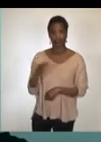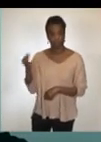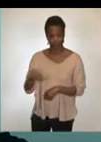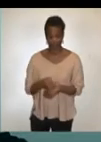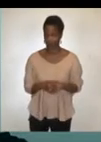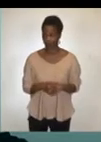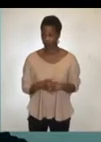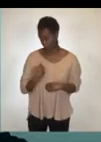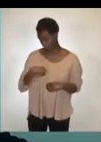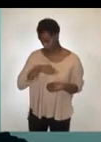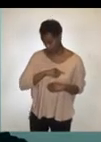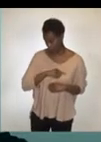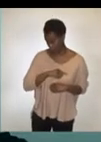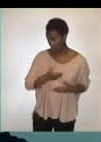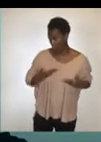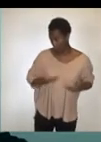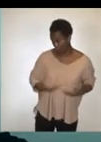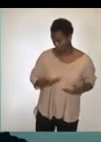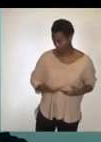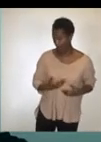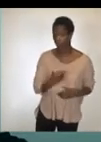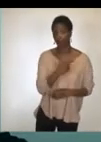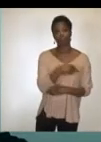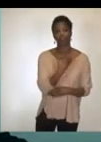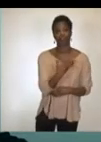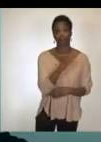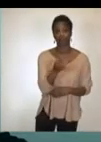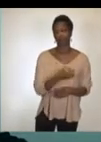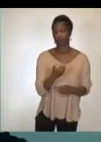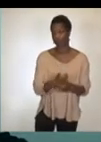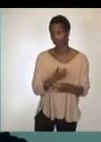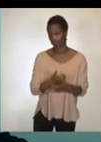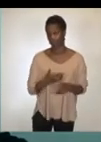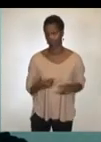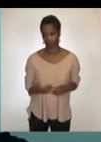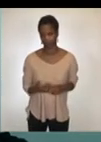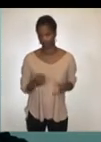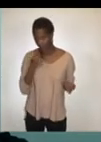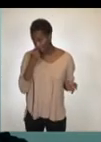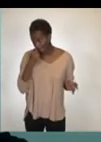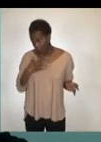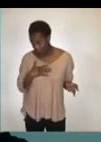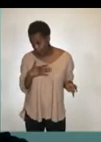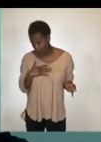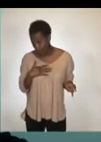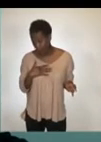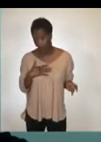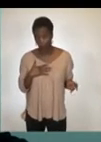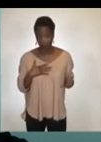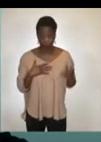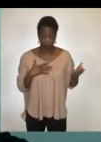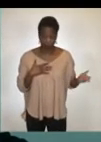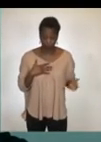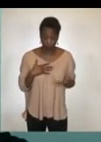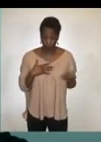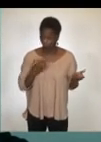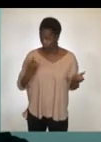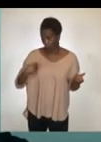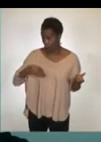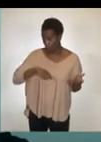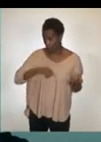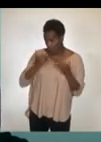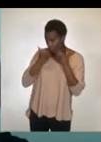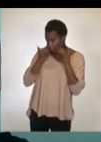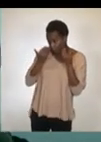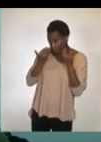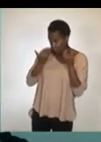plus 2,5% par an. Donc, je pense que nous n'avons pas vraiment de leçons à